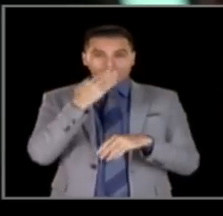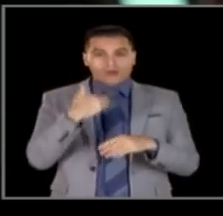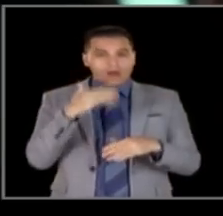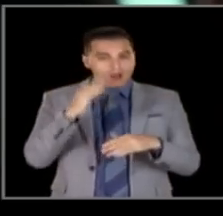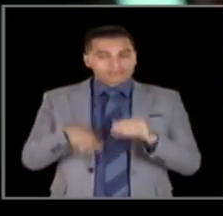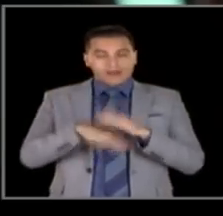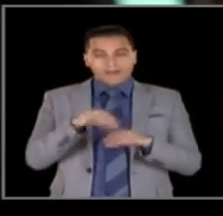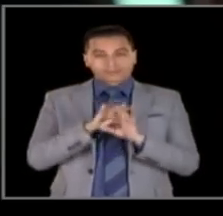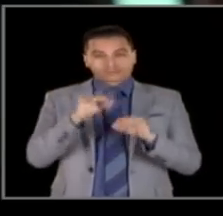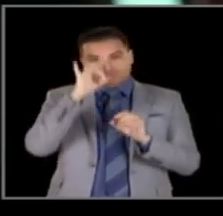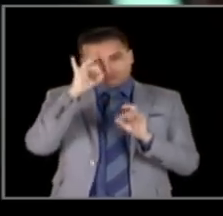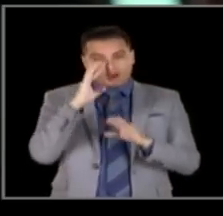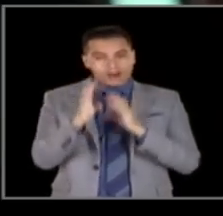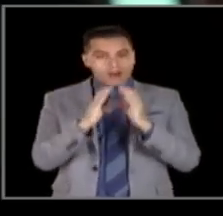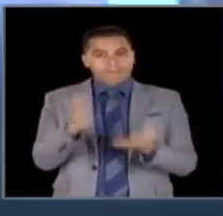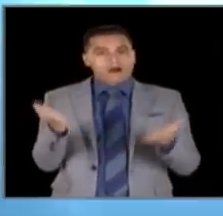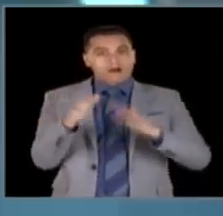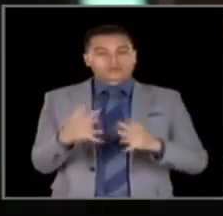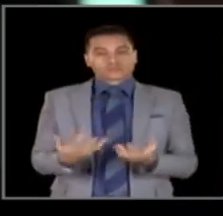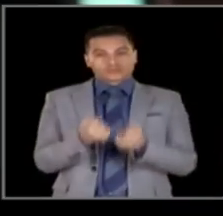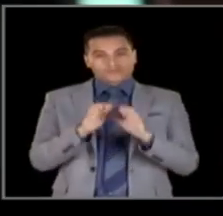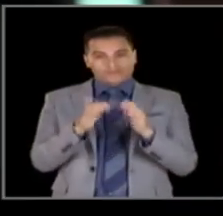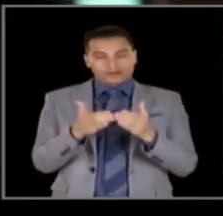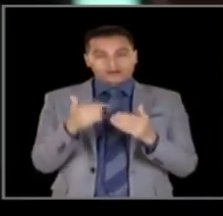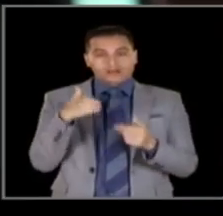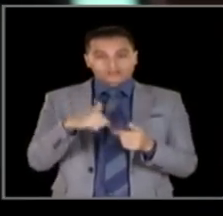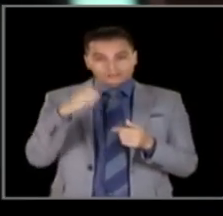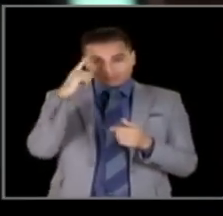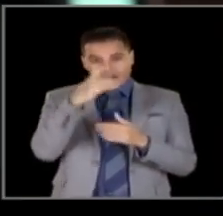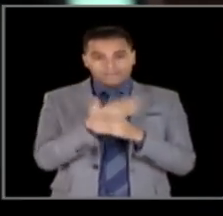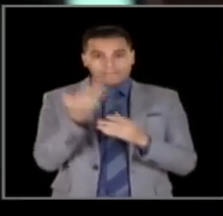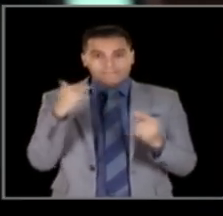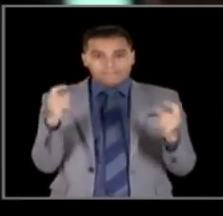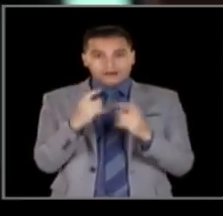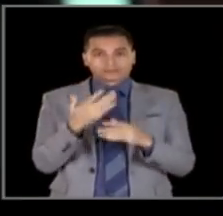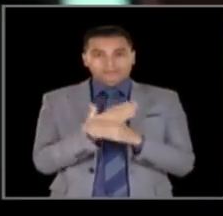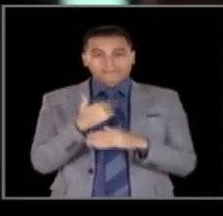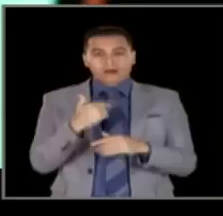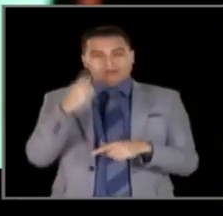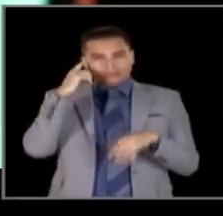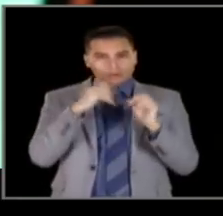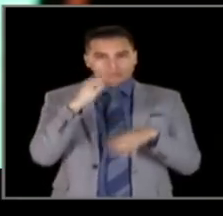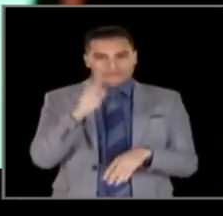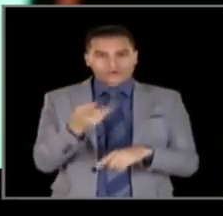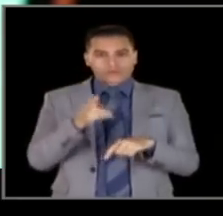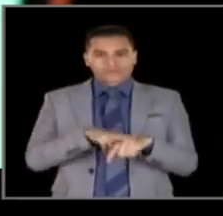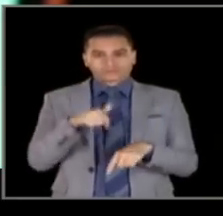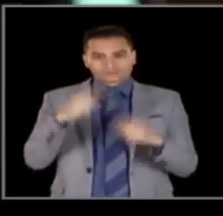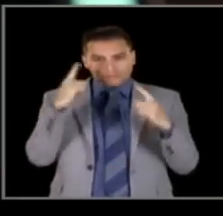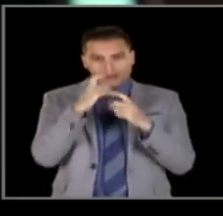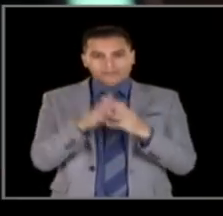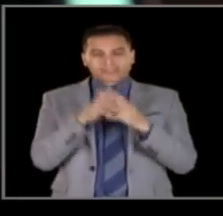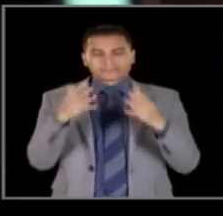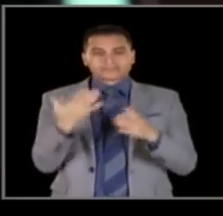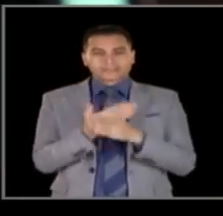أقدر أجمع أكبر قدر من النقاط لفريق النهاردة. من أسباب عدم توفيقنا الماتش اللي فات كان التوتر، وده أثر علينا بشكل